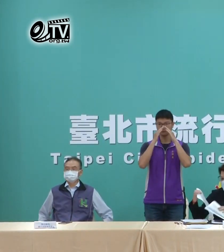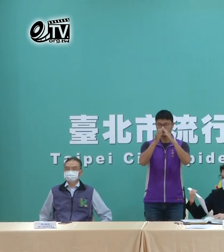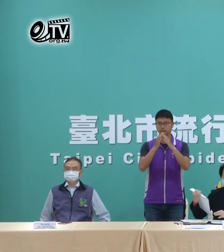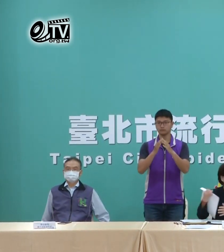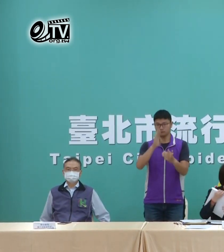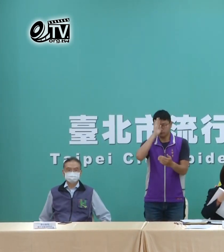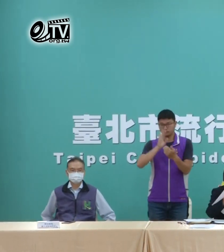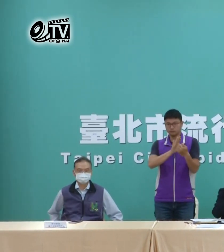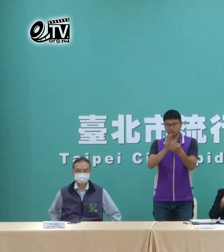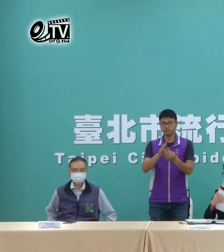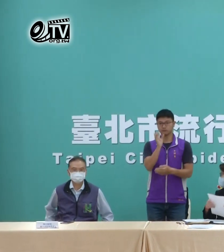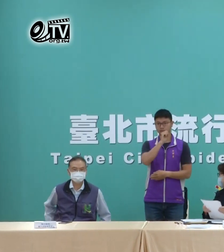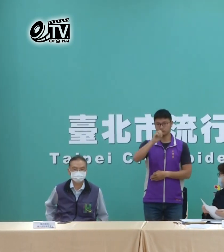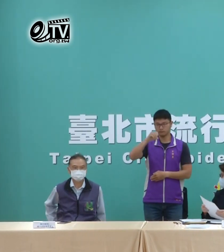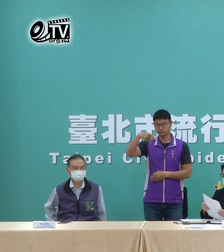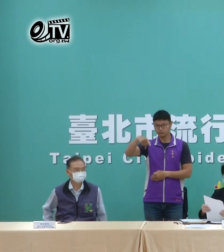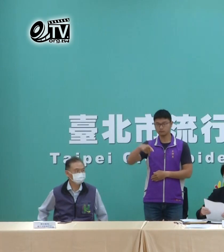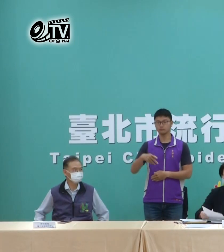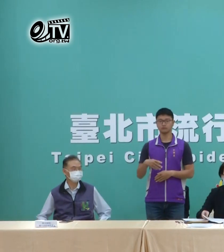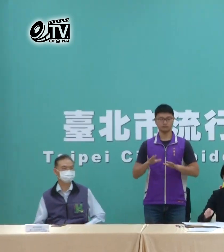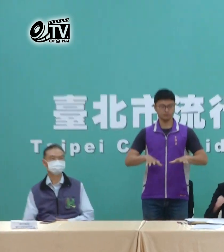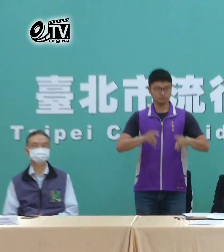明。那我们是不是先请黄副市长？